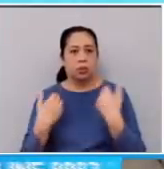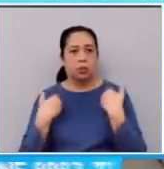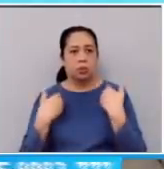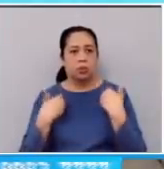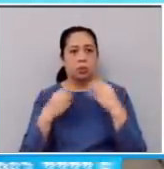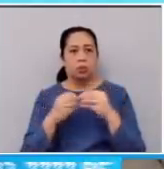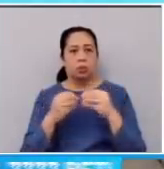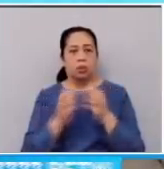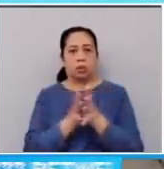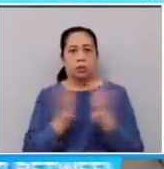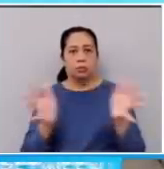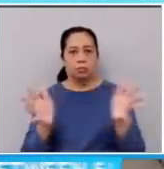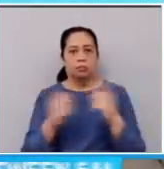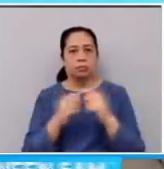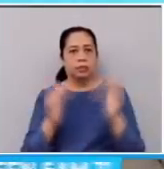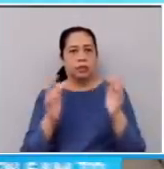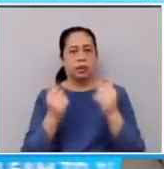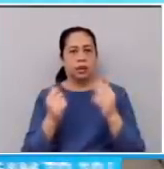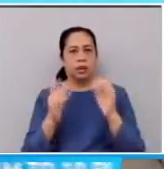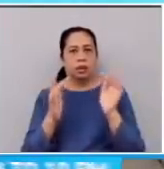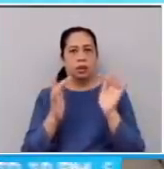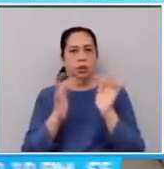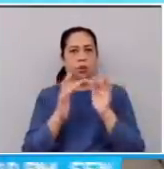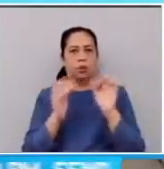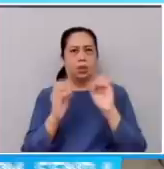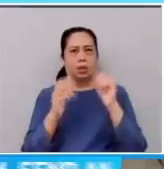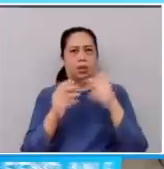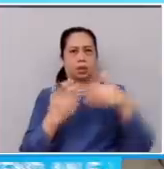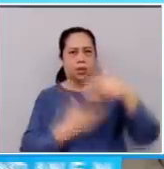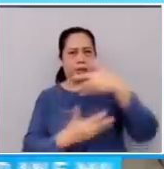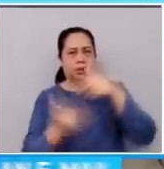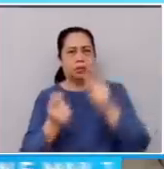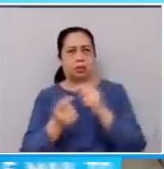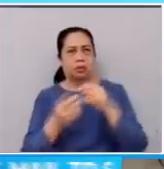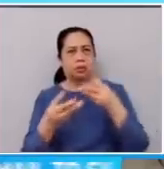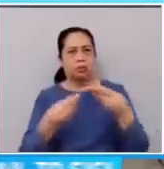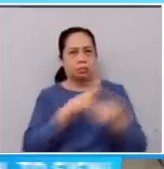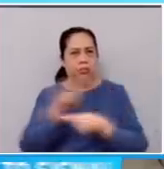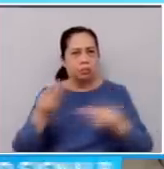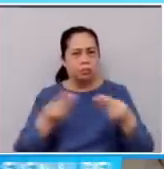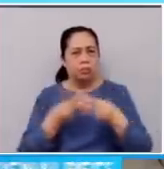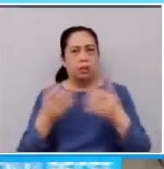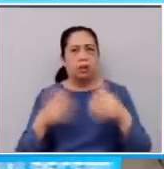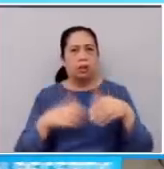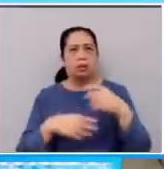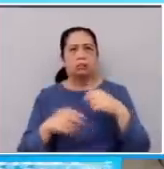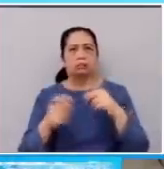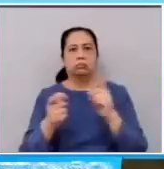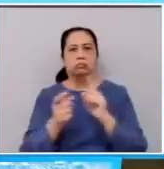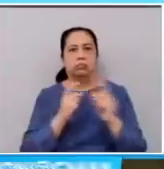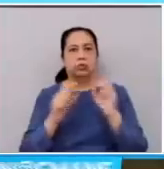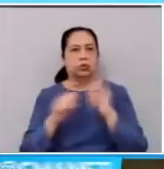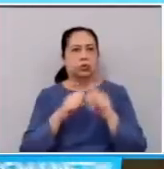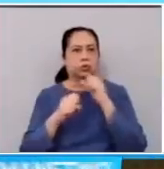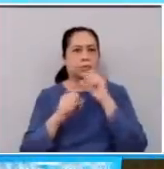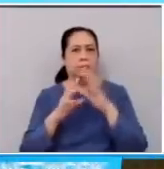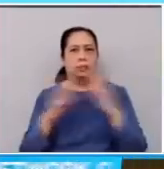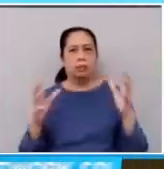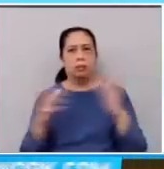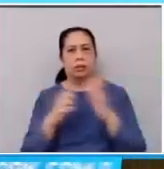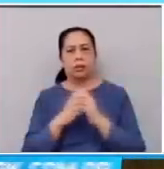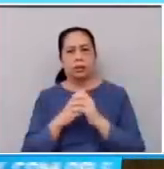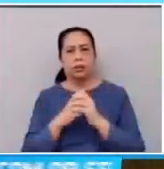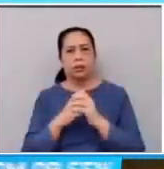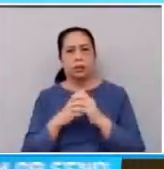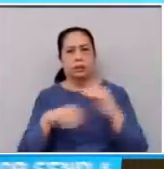mga contactless transactions or contactless interaction para hindi masyadong magkahawahan